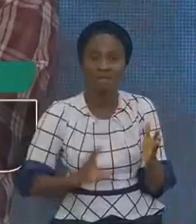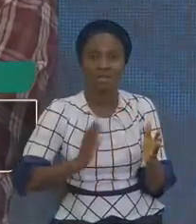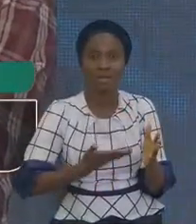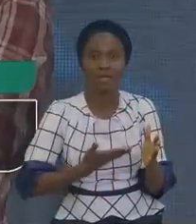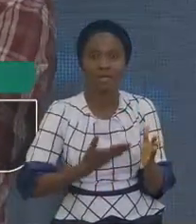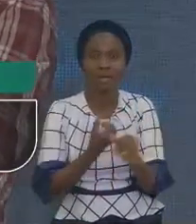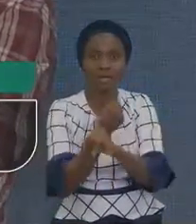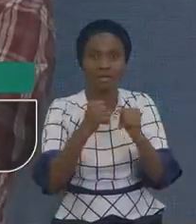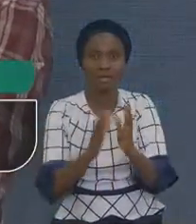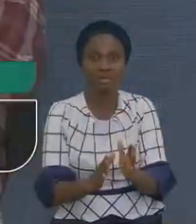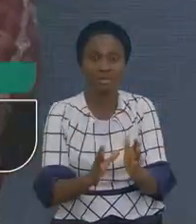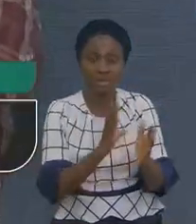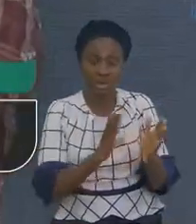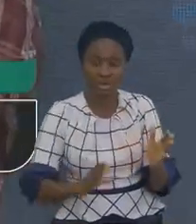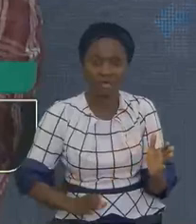les pas,